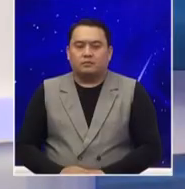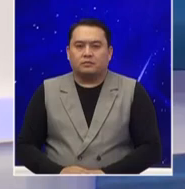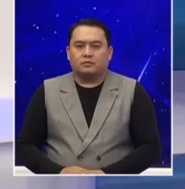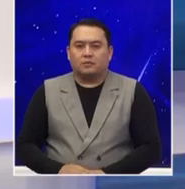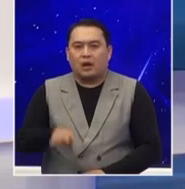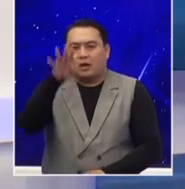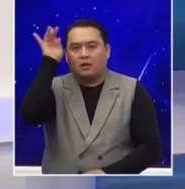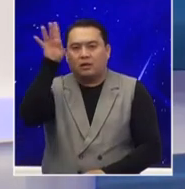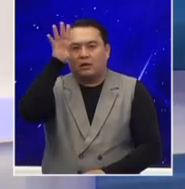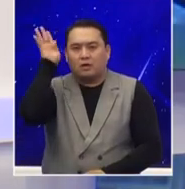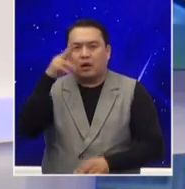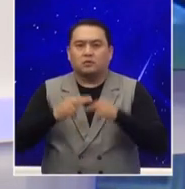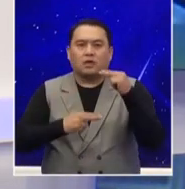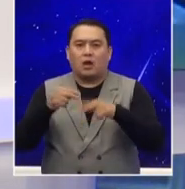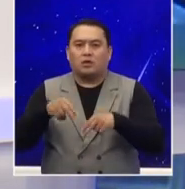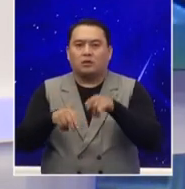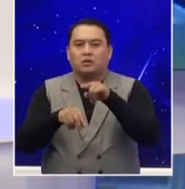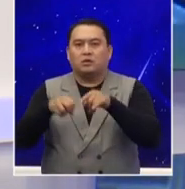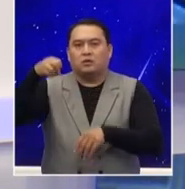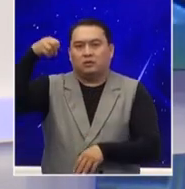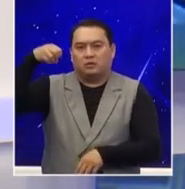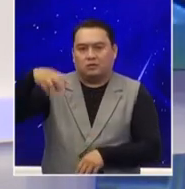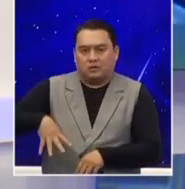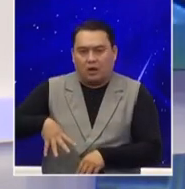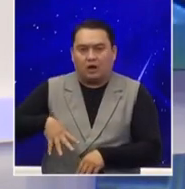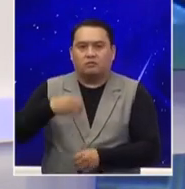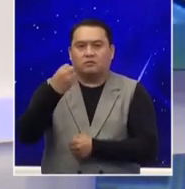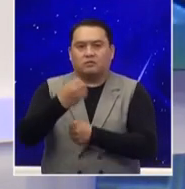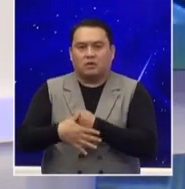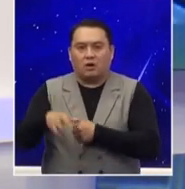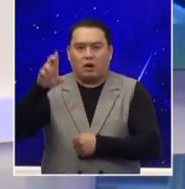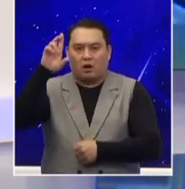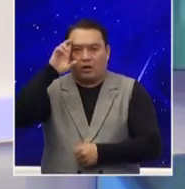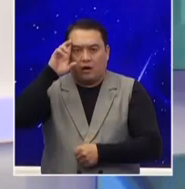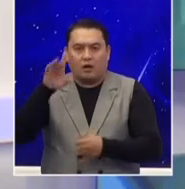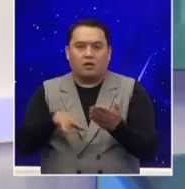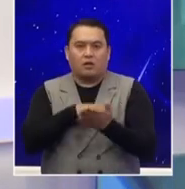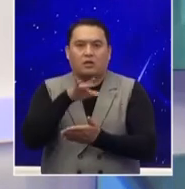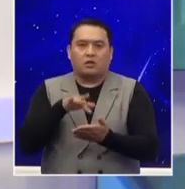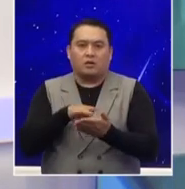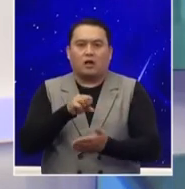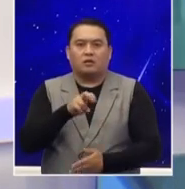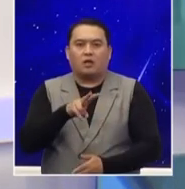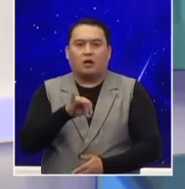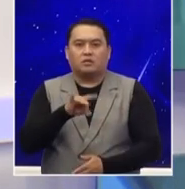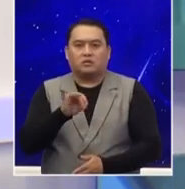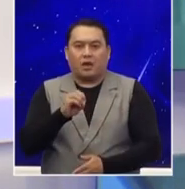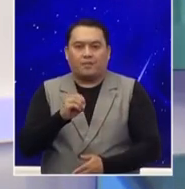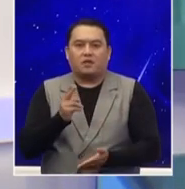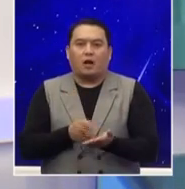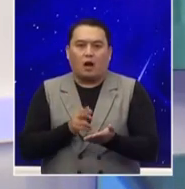иран ведет строительство ядерного объекта в центре страны на в городе на танцы об этом